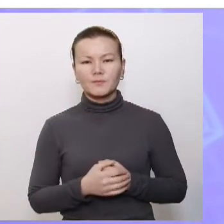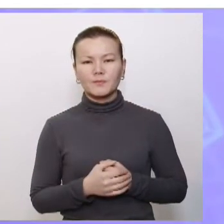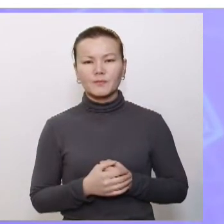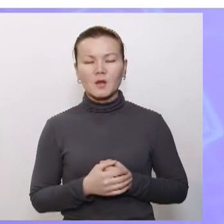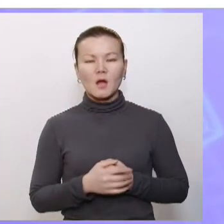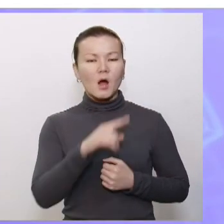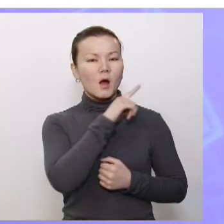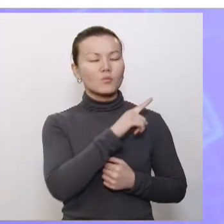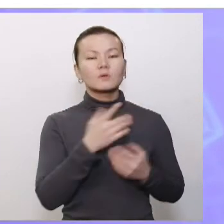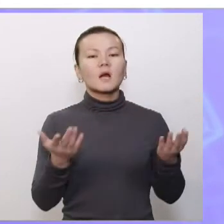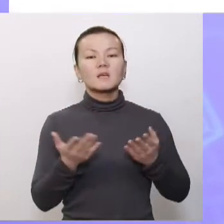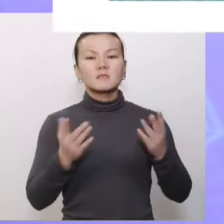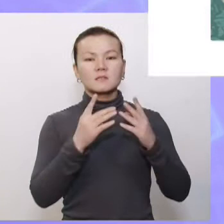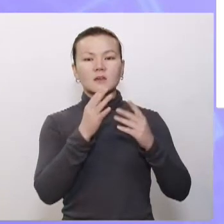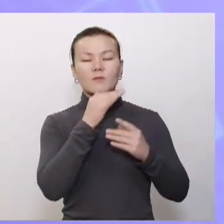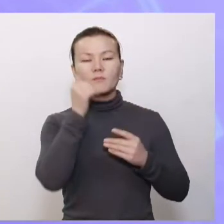Бул кайсы мезгил?